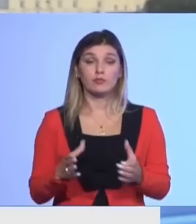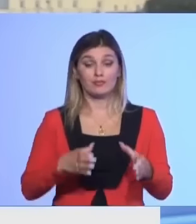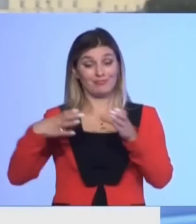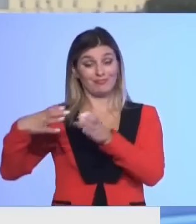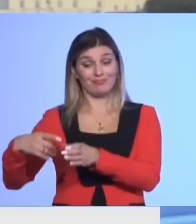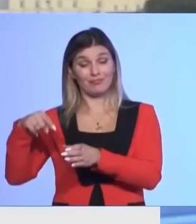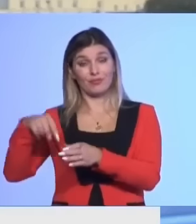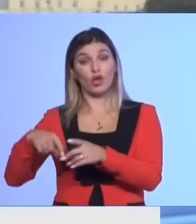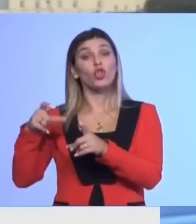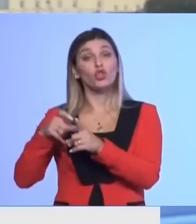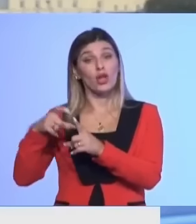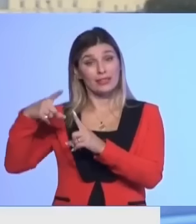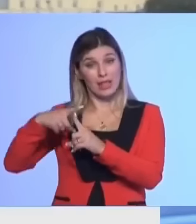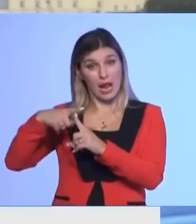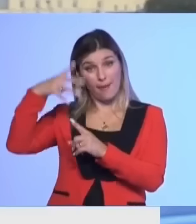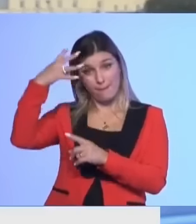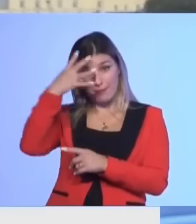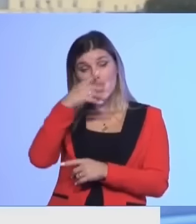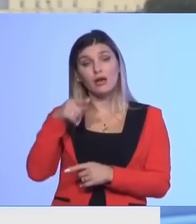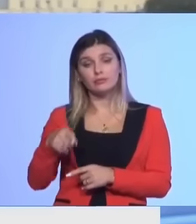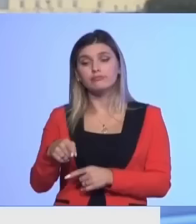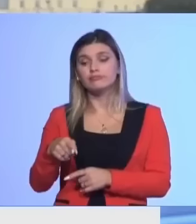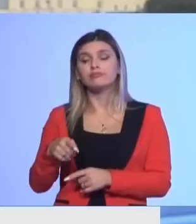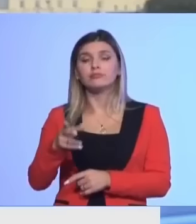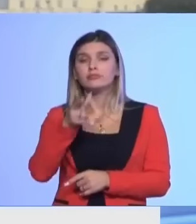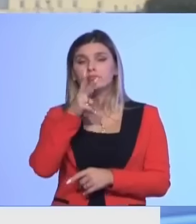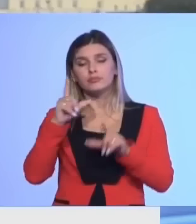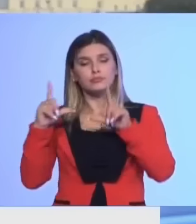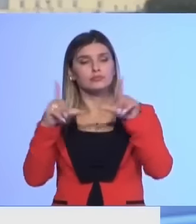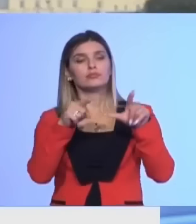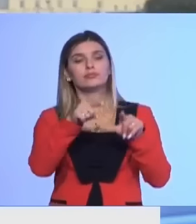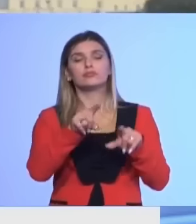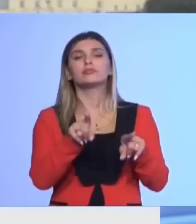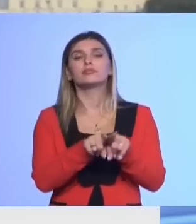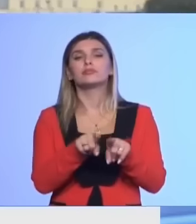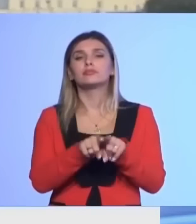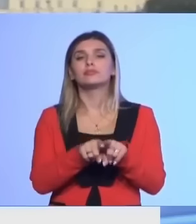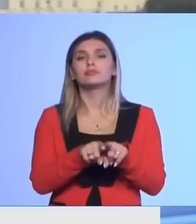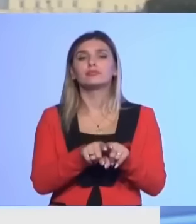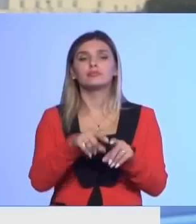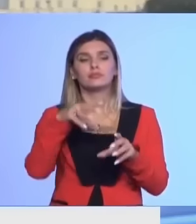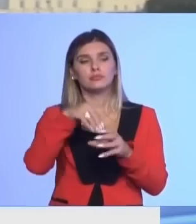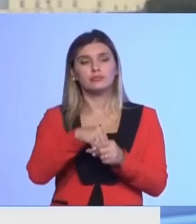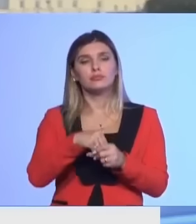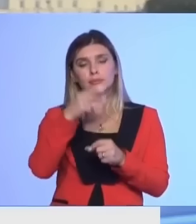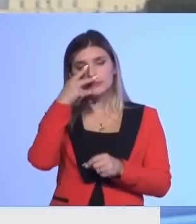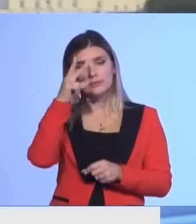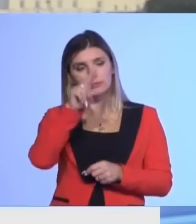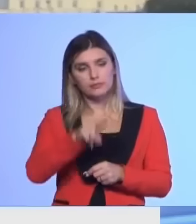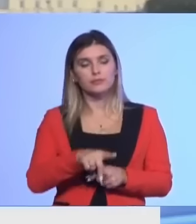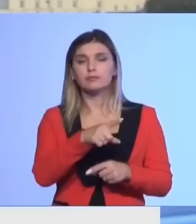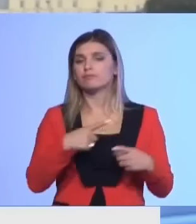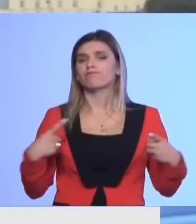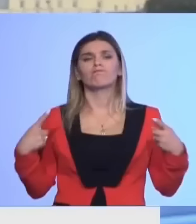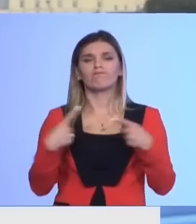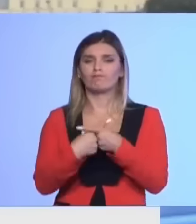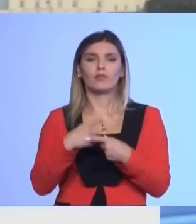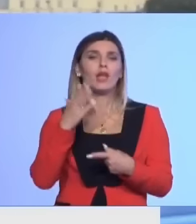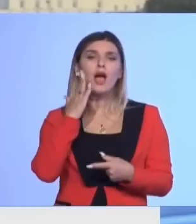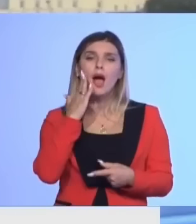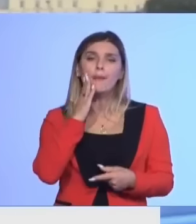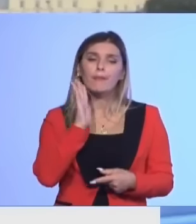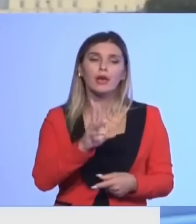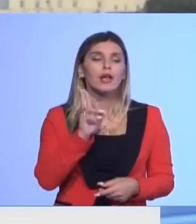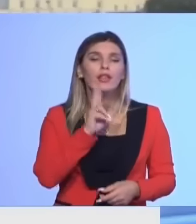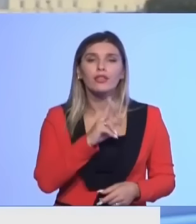Trump nxituan ta portretizojnë zotin Walz si një majtist, vlerat e cilit sipas tyre nuk përputhen me ato të amerikanëve të